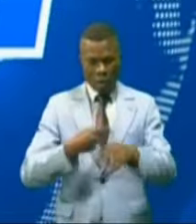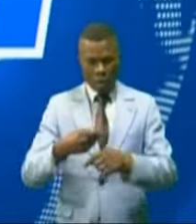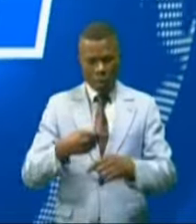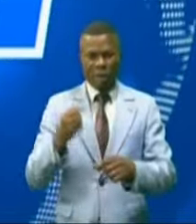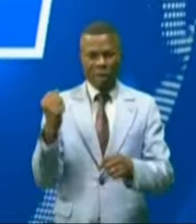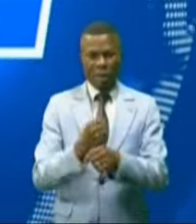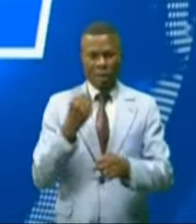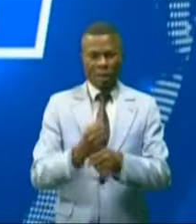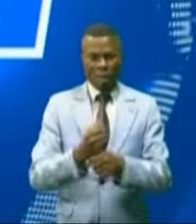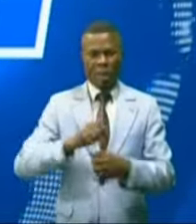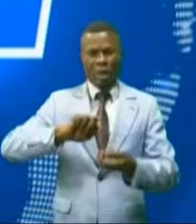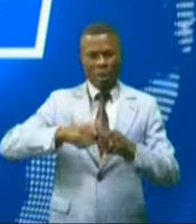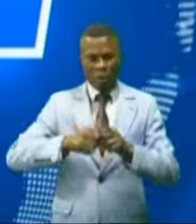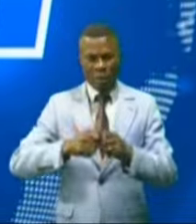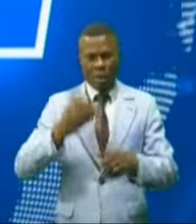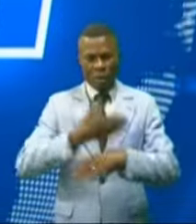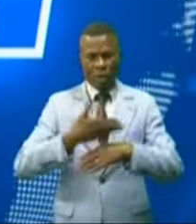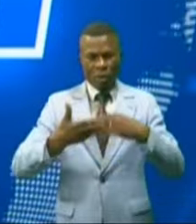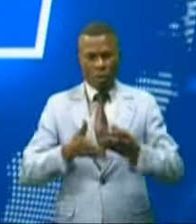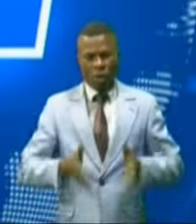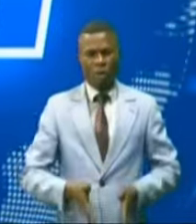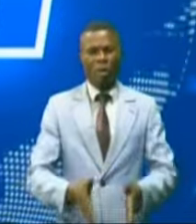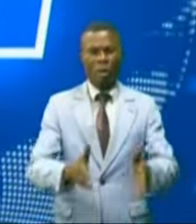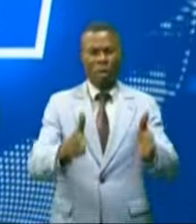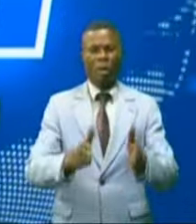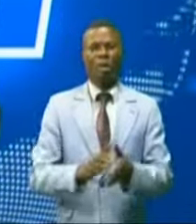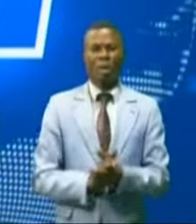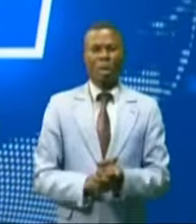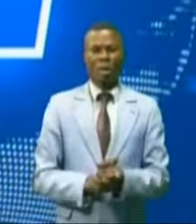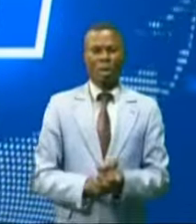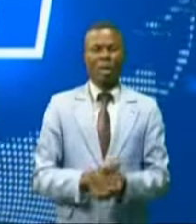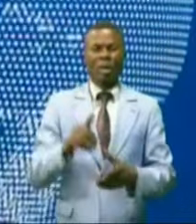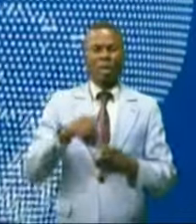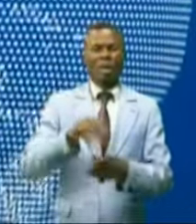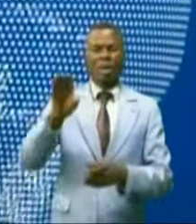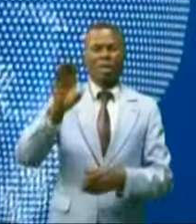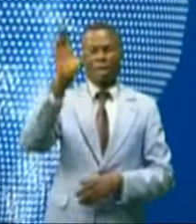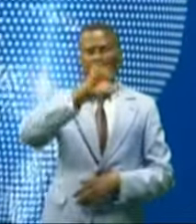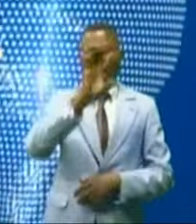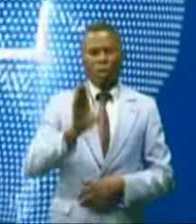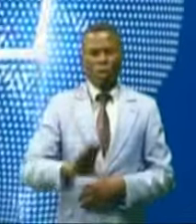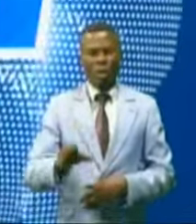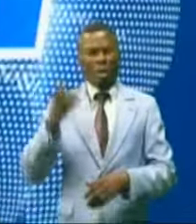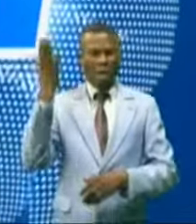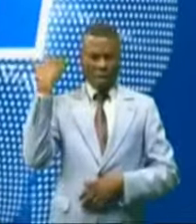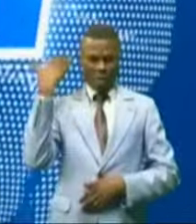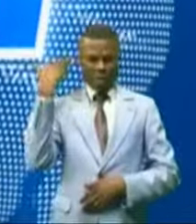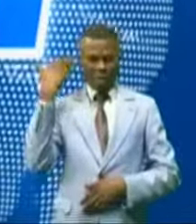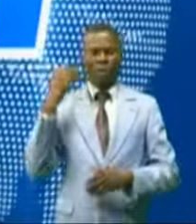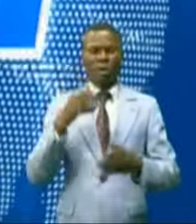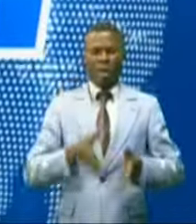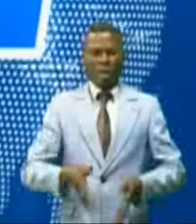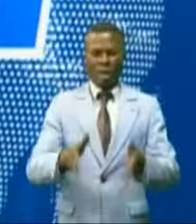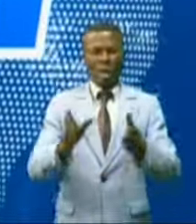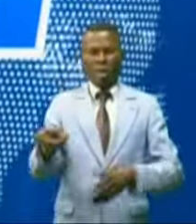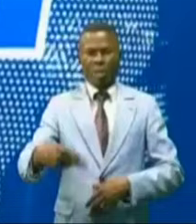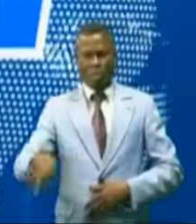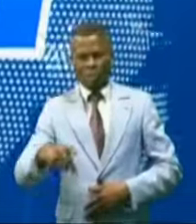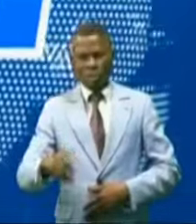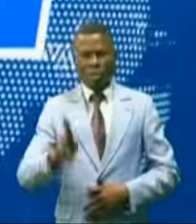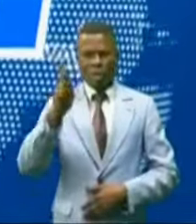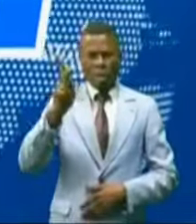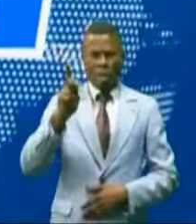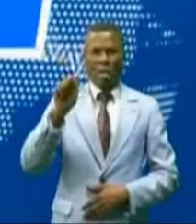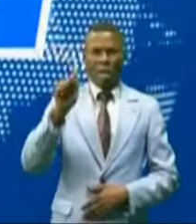les travaux de réhabilitation des routes au sein de sa juridiction. La dernière en date est la route provinciale